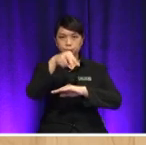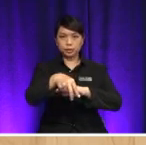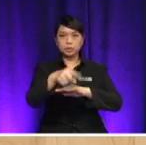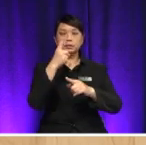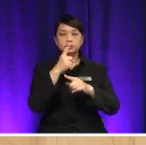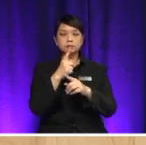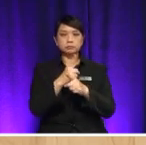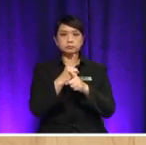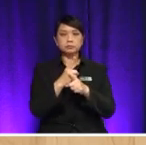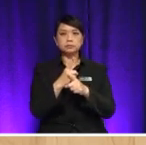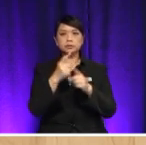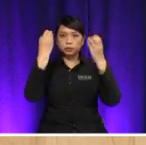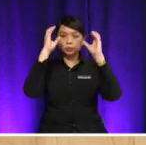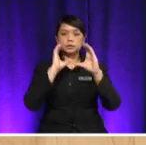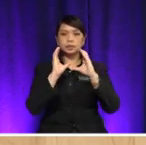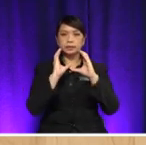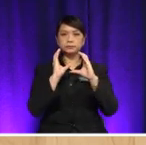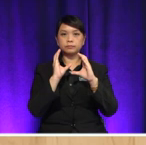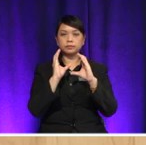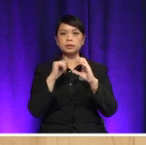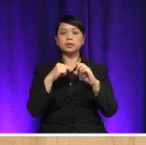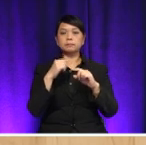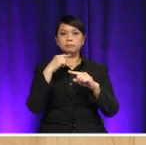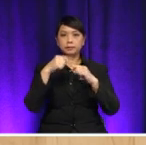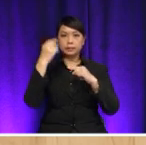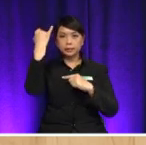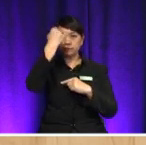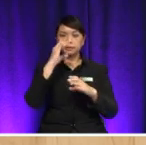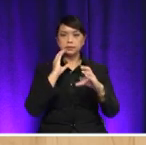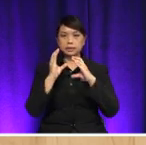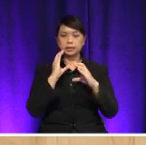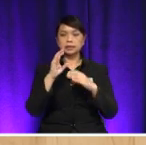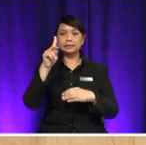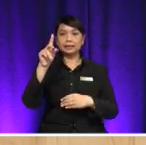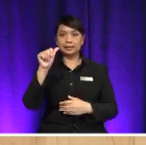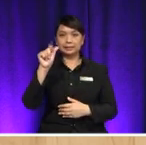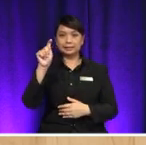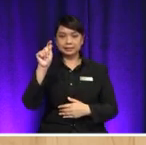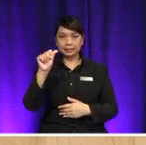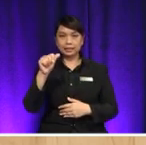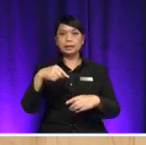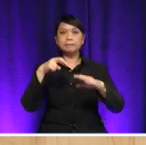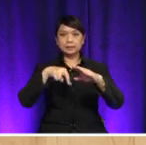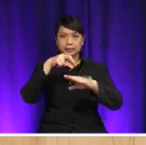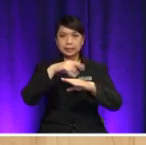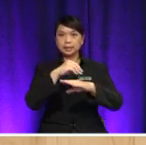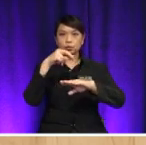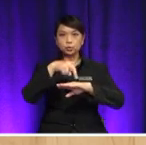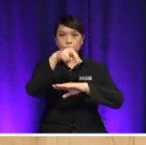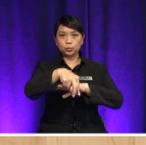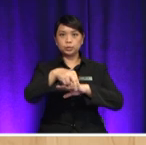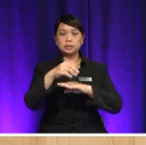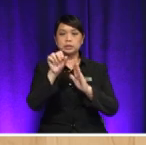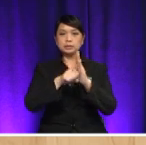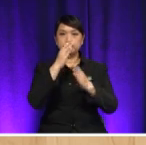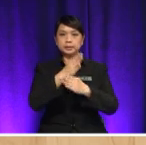sebenarnya kan bila sesuatu data itu dari dua tipe masa itu menaik dan menurun Oke